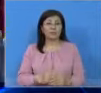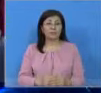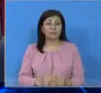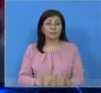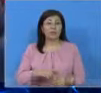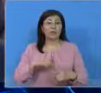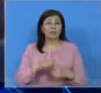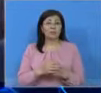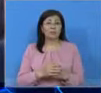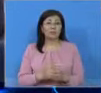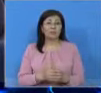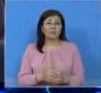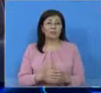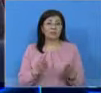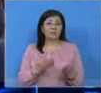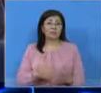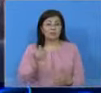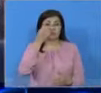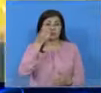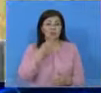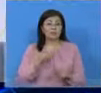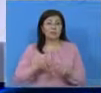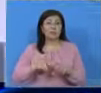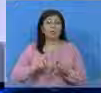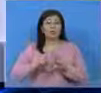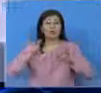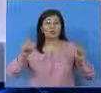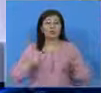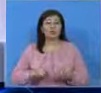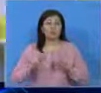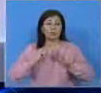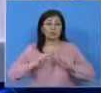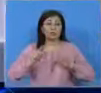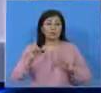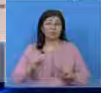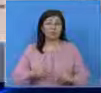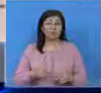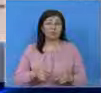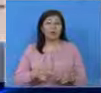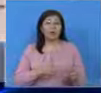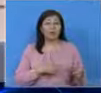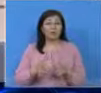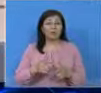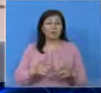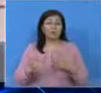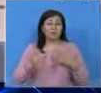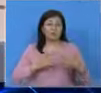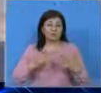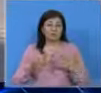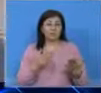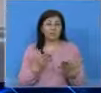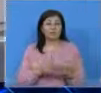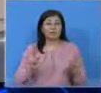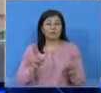в дальнейшем. Но в любом случае спасибо этой школе. Школьники подготовили яркие концертные номера, песни, танцы